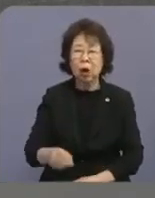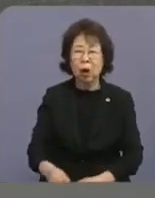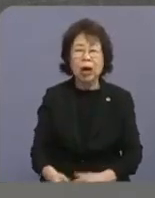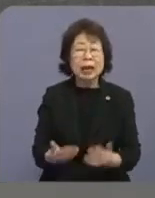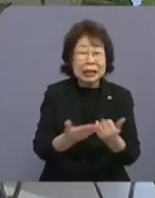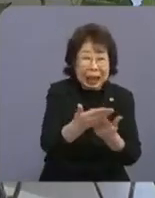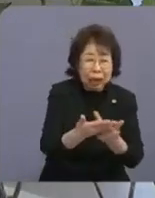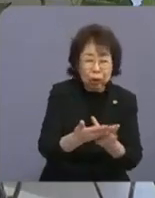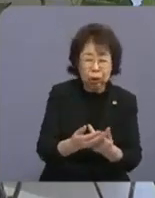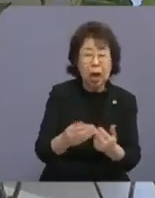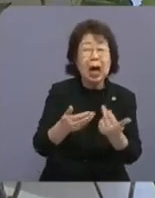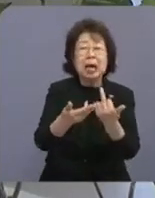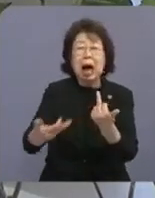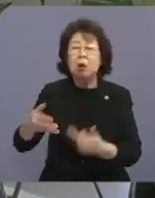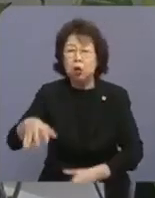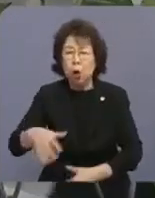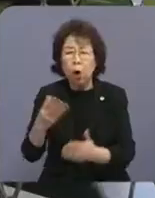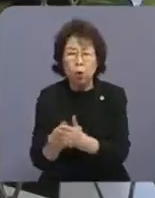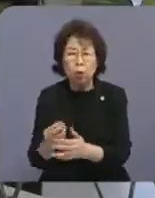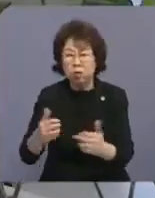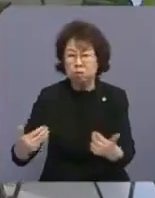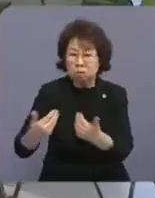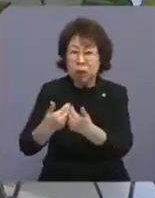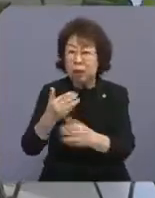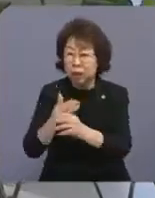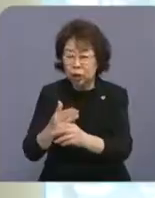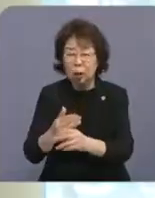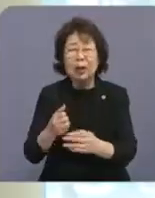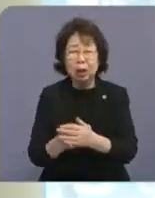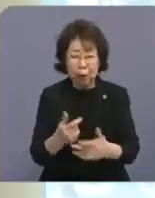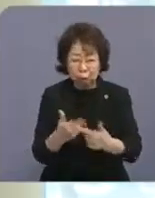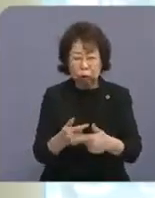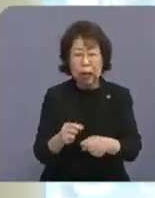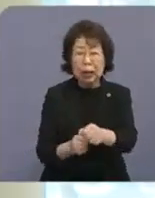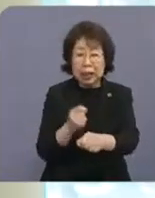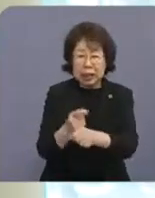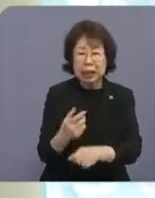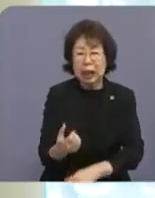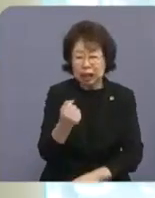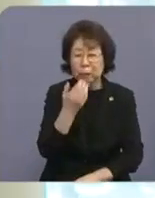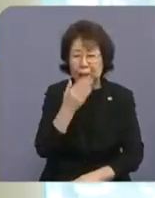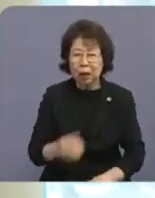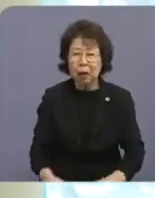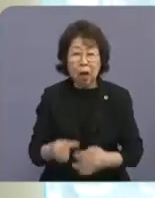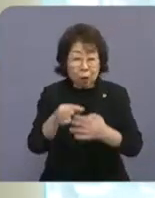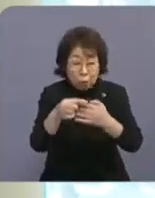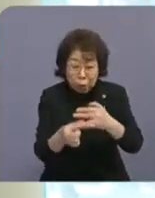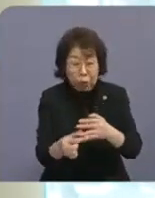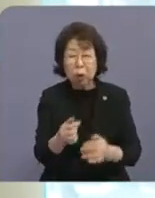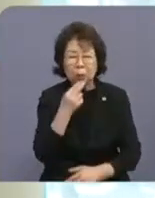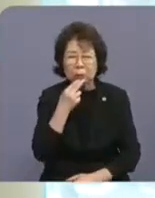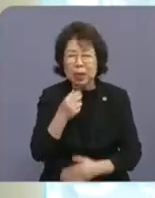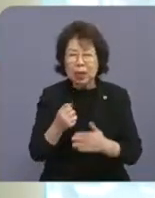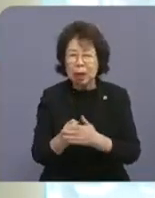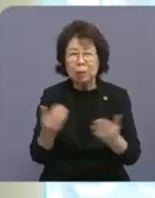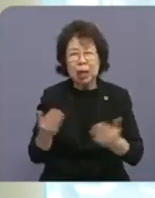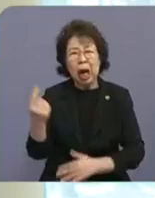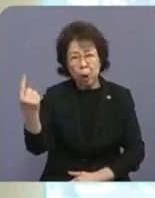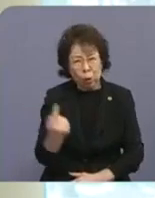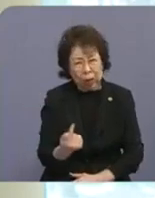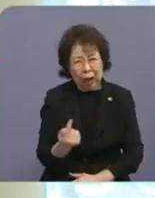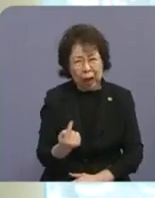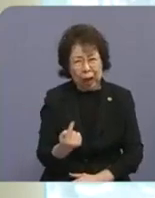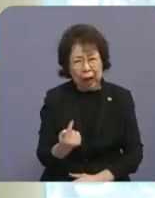경쟁이 치열해 부산만의 특징을 살려야 합니다. 프로그램이 없는 상황에서 부산에 일부러 일하러 내려온다 이런 거는